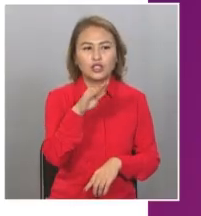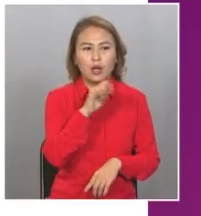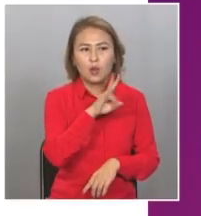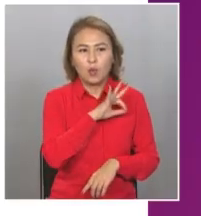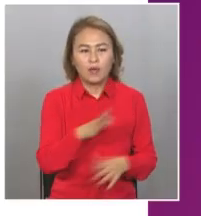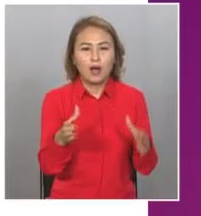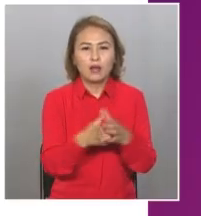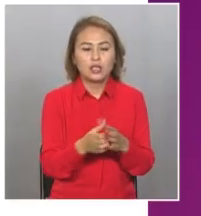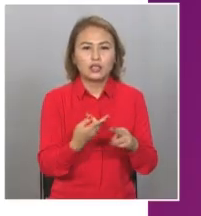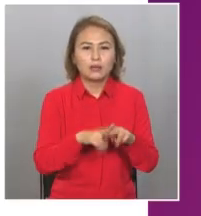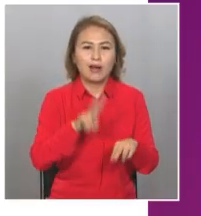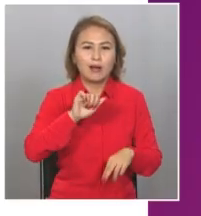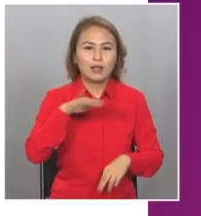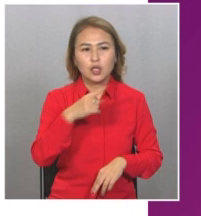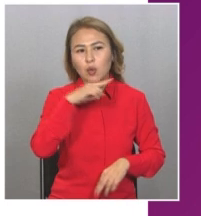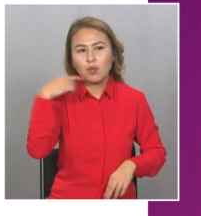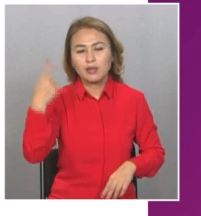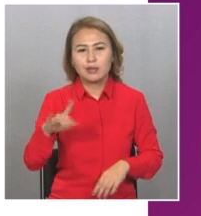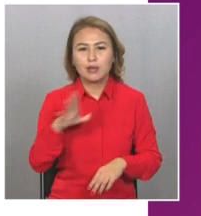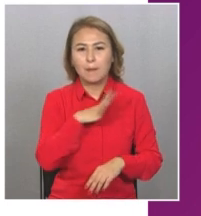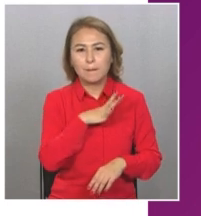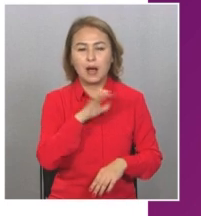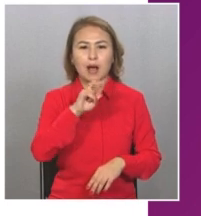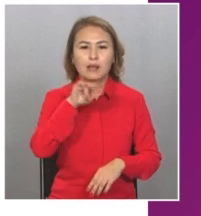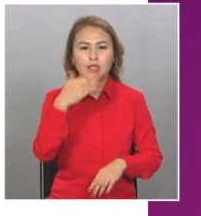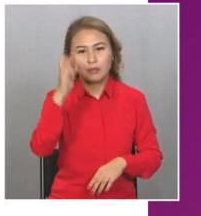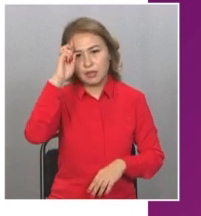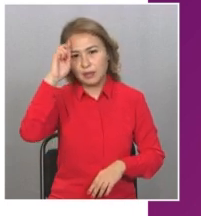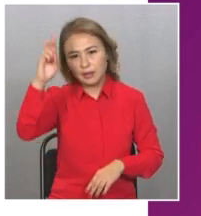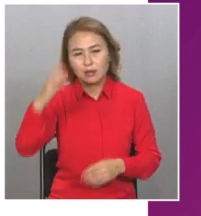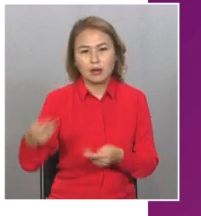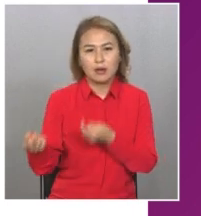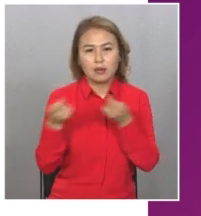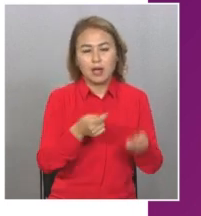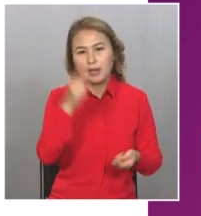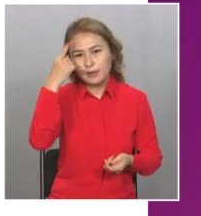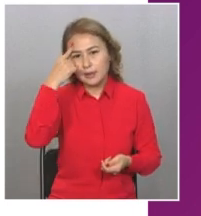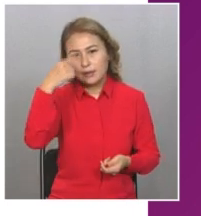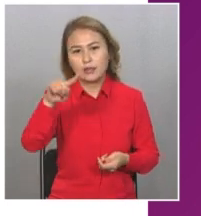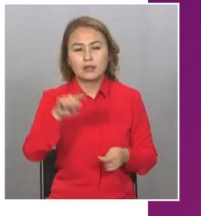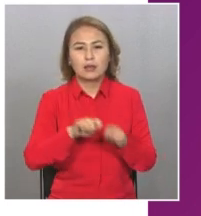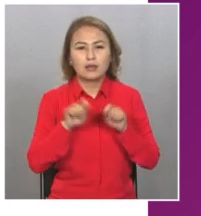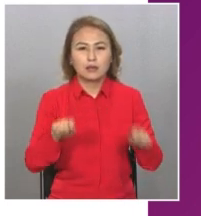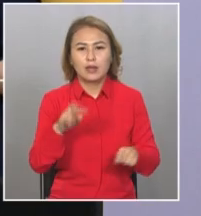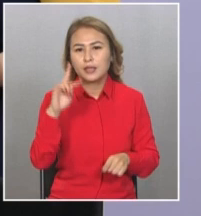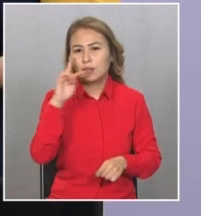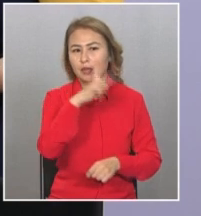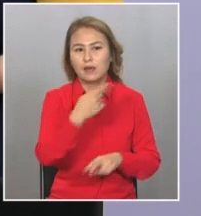алаш ордалықтардың Ресейден бөлінген алаш мемлекетін құру идеясының қиял